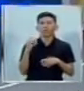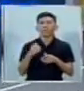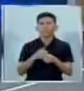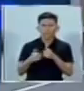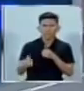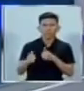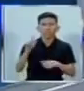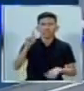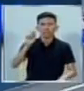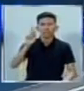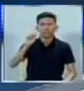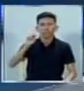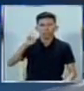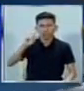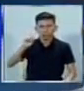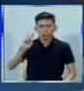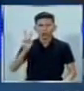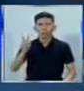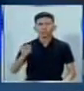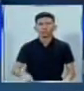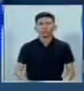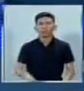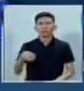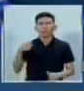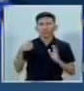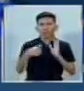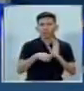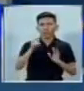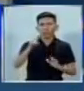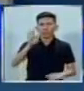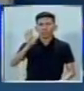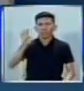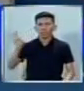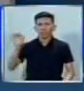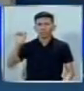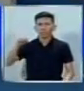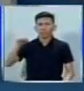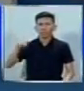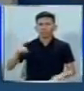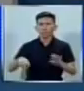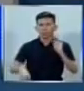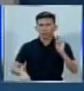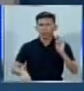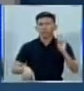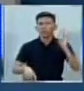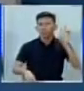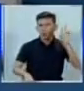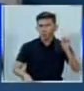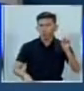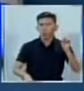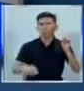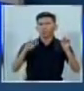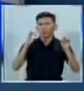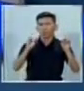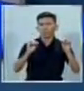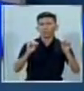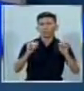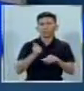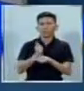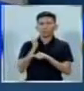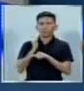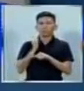Sa boto namang 199 yes, 7 no at 0 abstain, ipinasa ng Kongreso ang pagbabawal sa